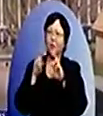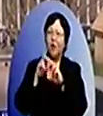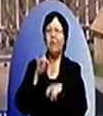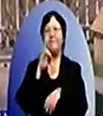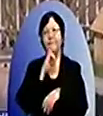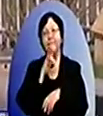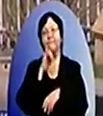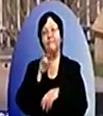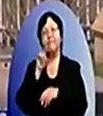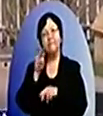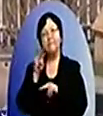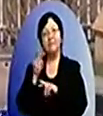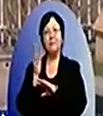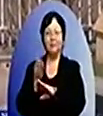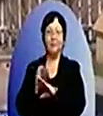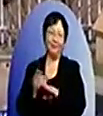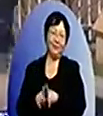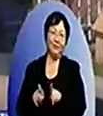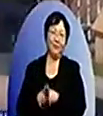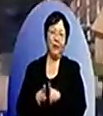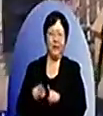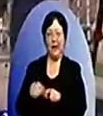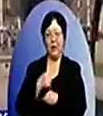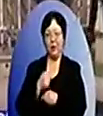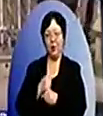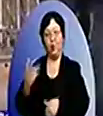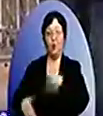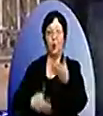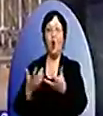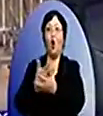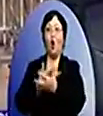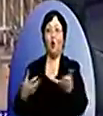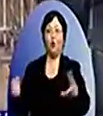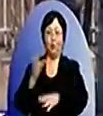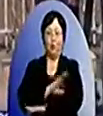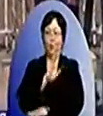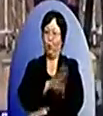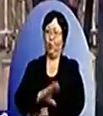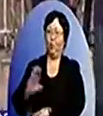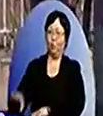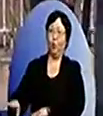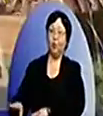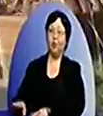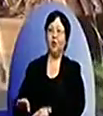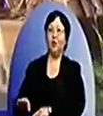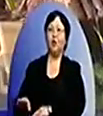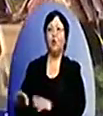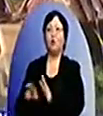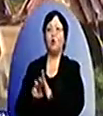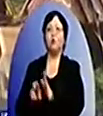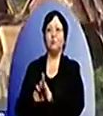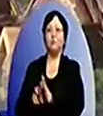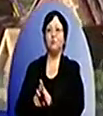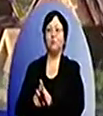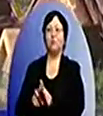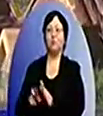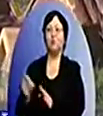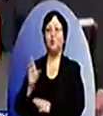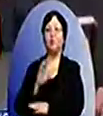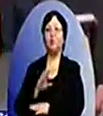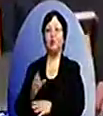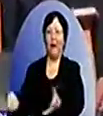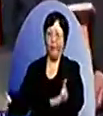арга хэмжээг бас үргэлжлүүлж бид нар олон сургуулийн сурагчдыг хамруулах юмсан гэсэн юм болтой. Хоёр өдрийн турш үргэлжлэх